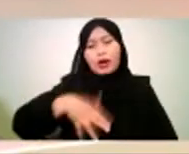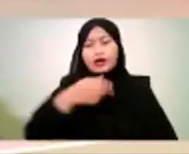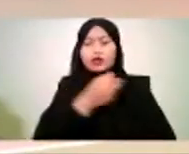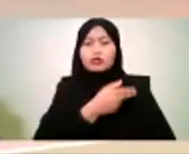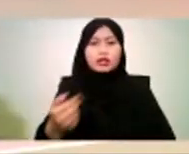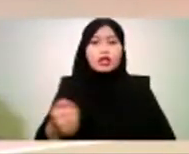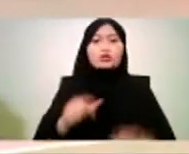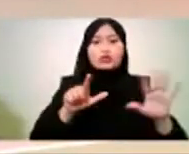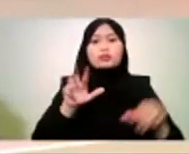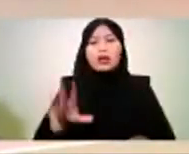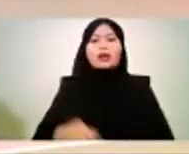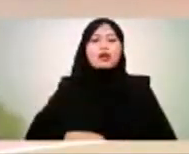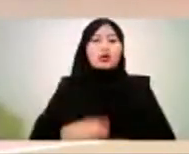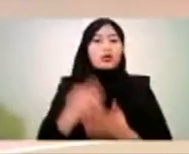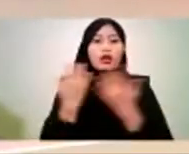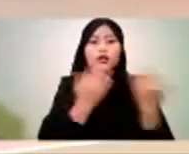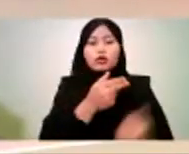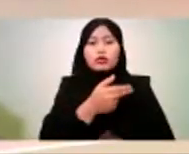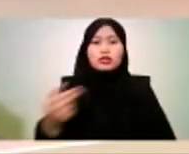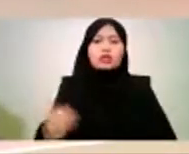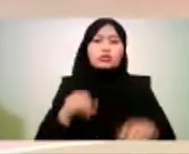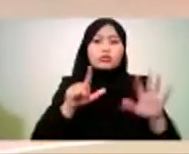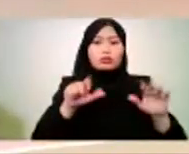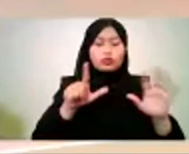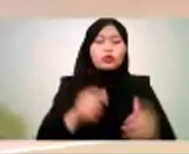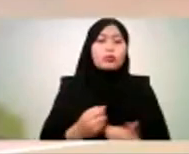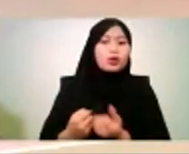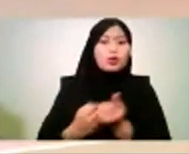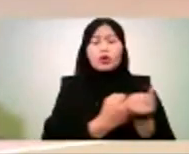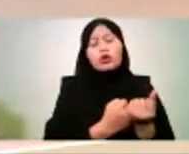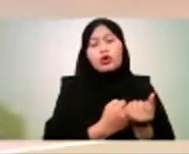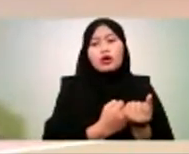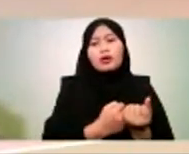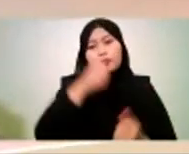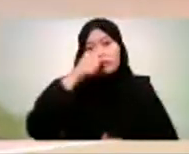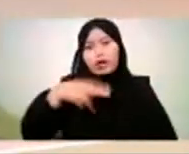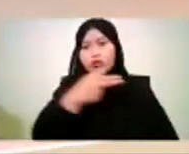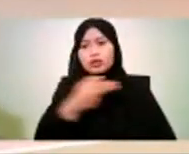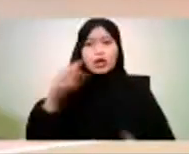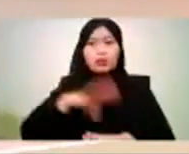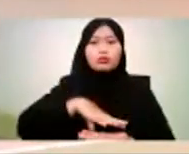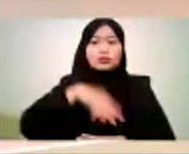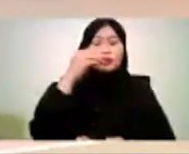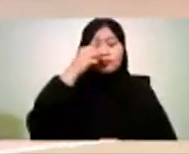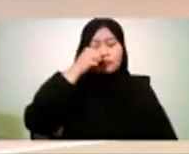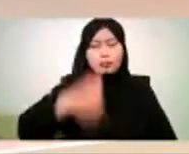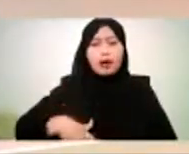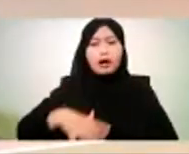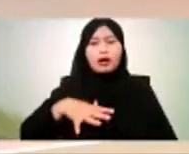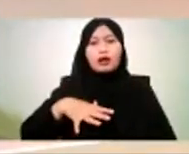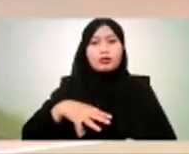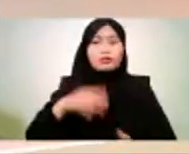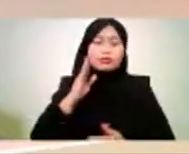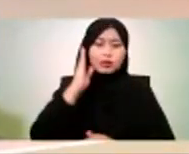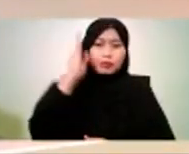ke-72 tema mendorong talenta Bank Indonesia menjadi Insan Bank Sentral digital masa depan yang kredibel untuk